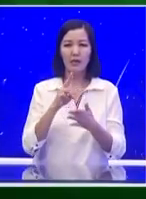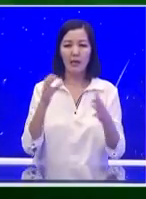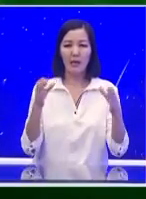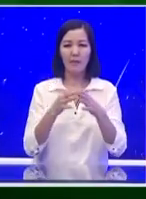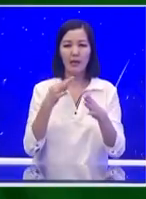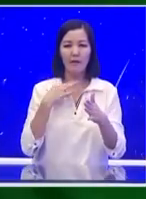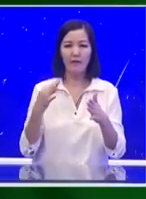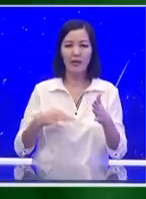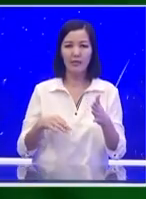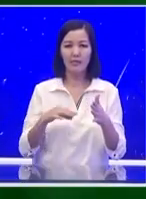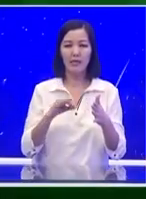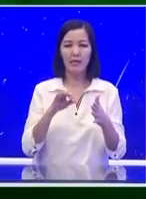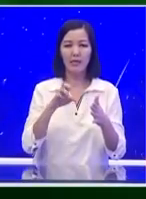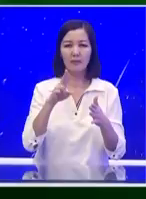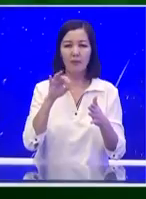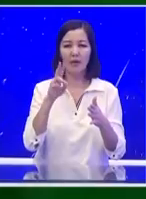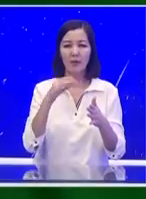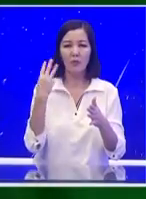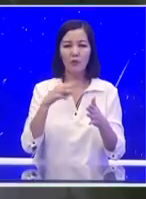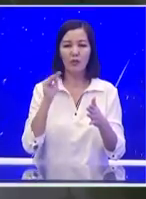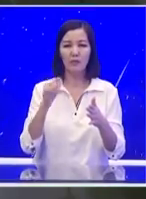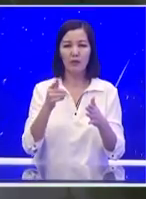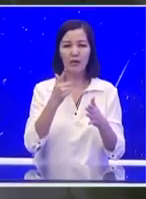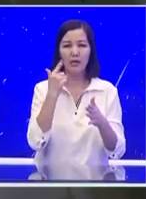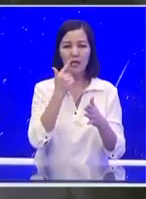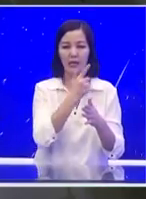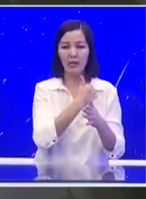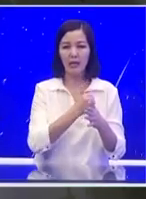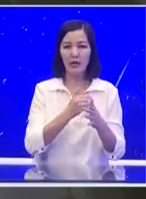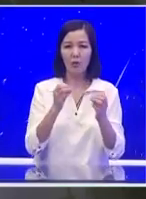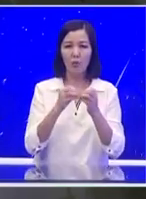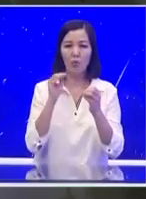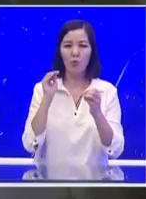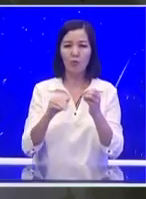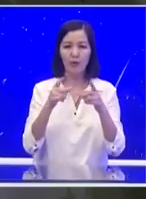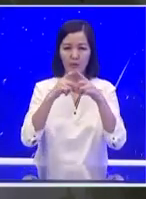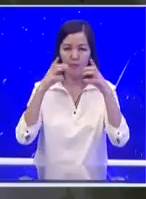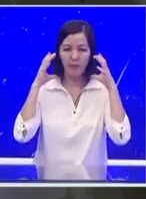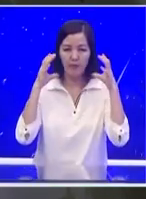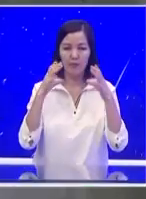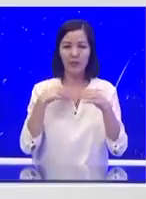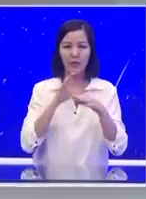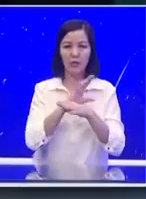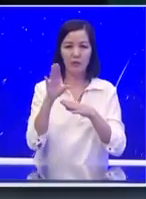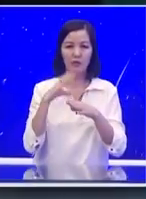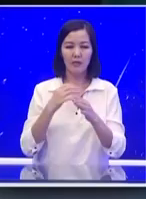мен Испания ауруханаларына 30 000, ал Италияға 10 000 сүңгуір бетпердесін жіберді.